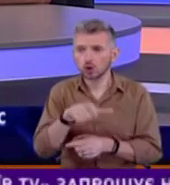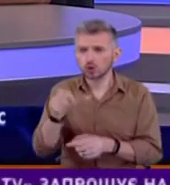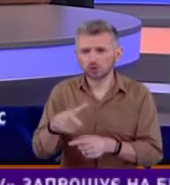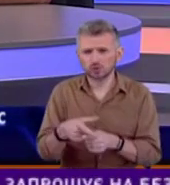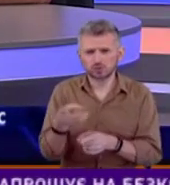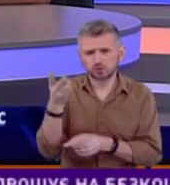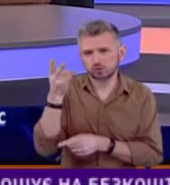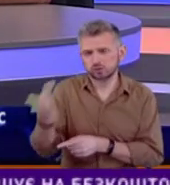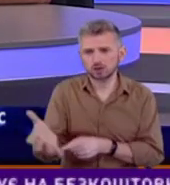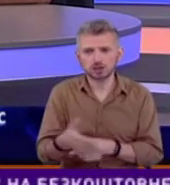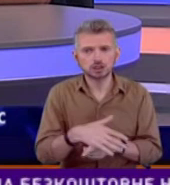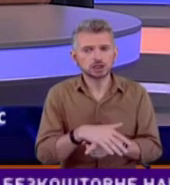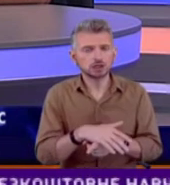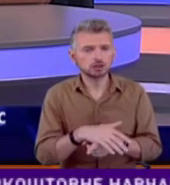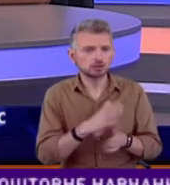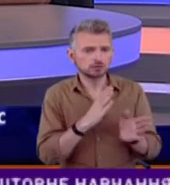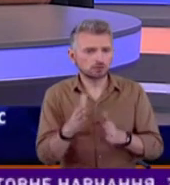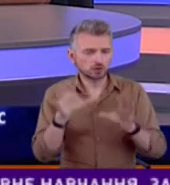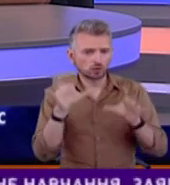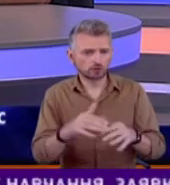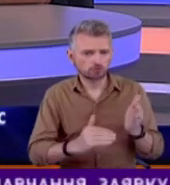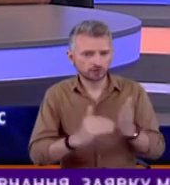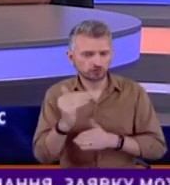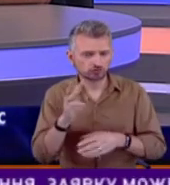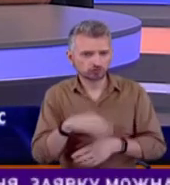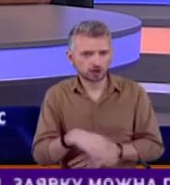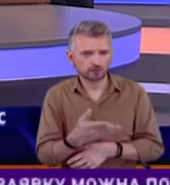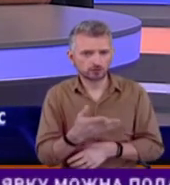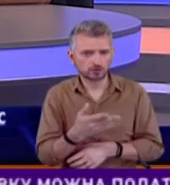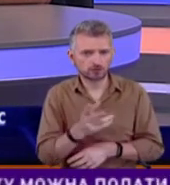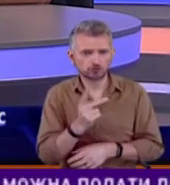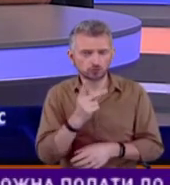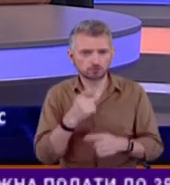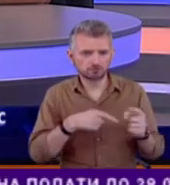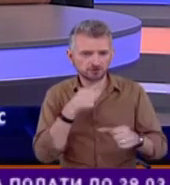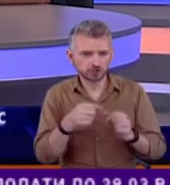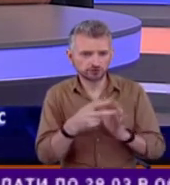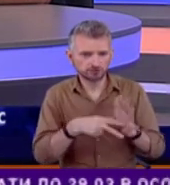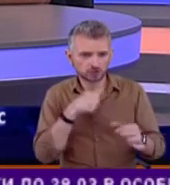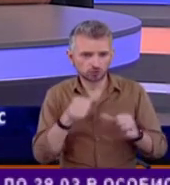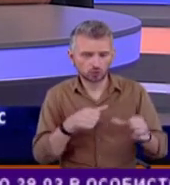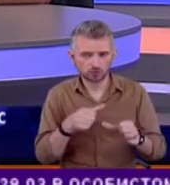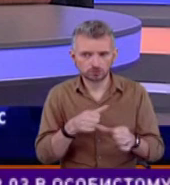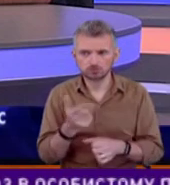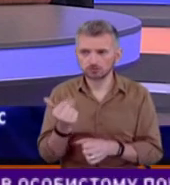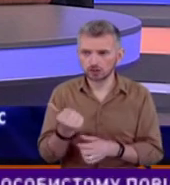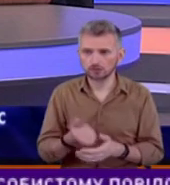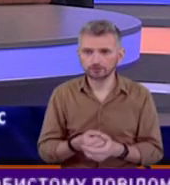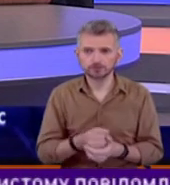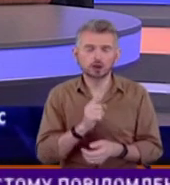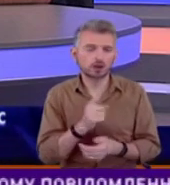забивають. Суттєво підвищили законодавство штраф на другому періччі 2018 року, наскільки я пам'ятаю. Да.